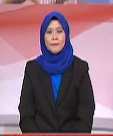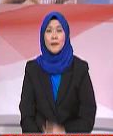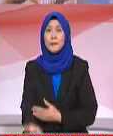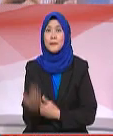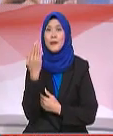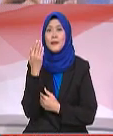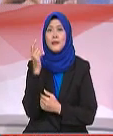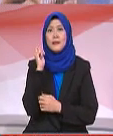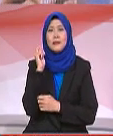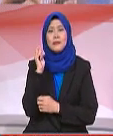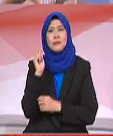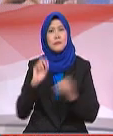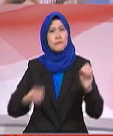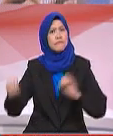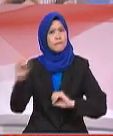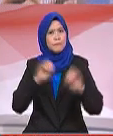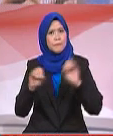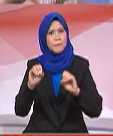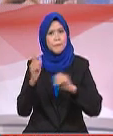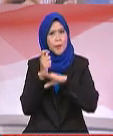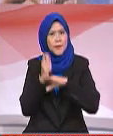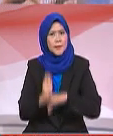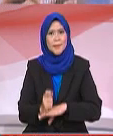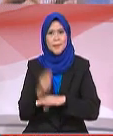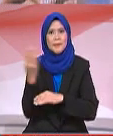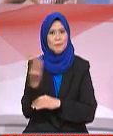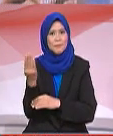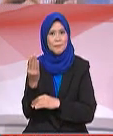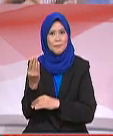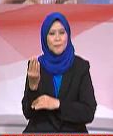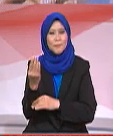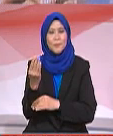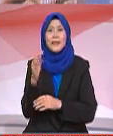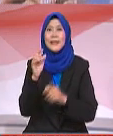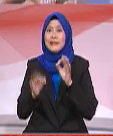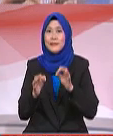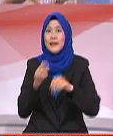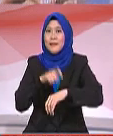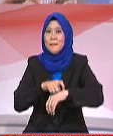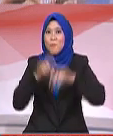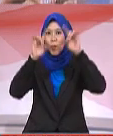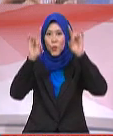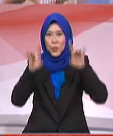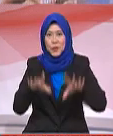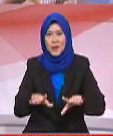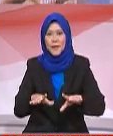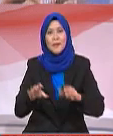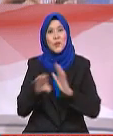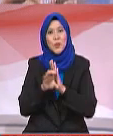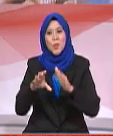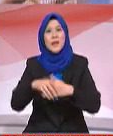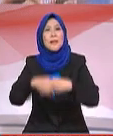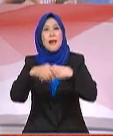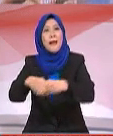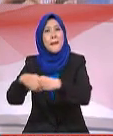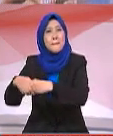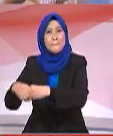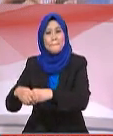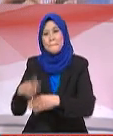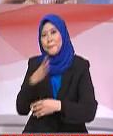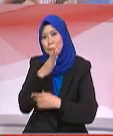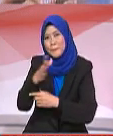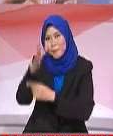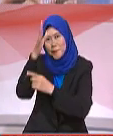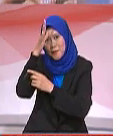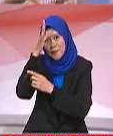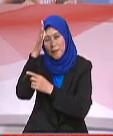Pagi tadi juga, tiada lagi tradisi kebiasaan setiap kali musim peperiksaan seperti bersalaman antara anak dan ibu